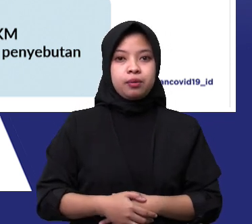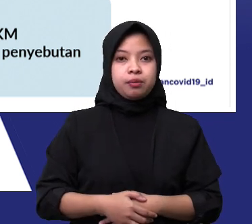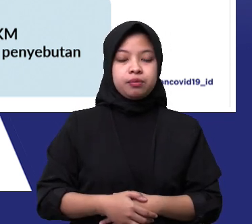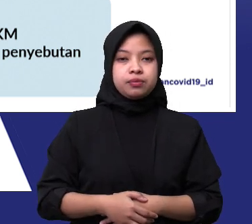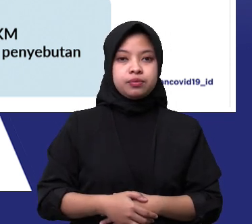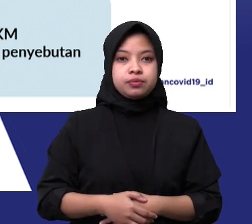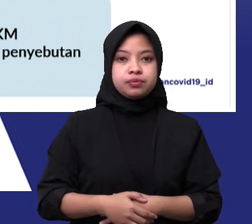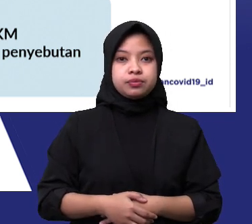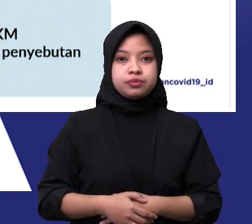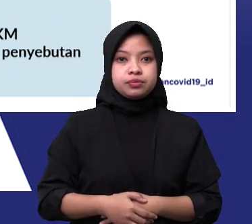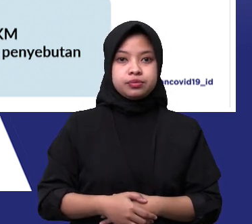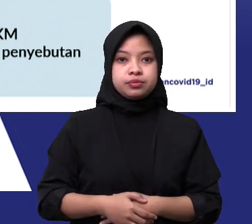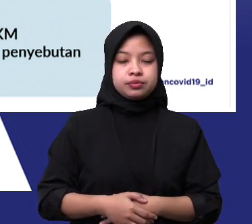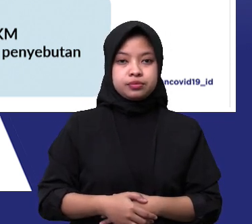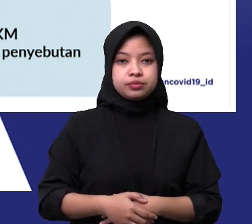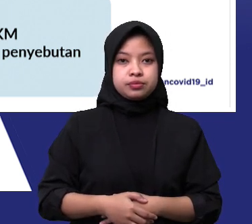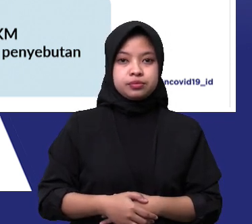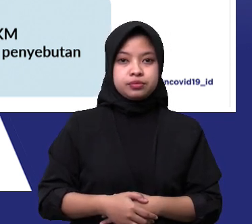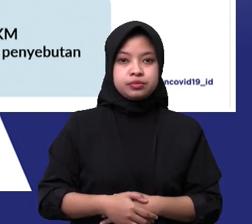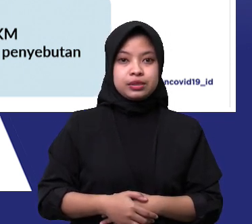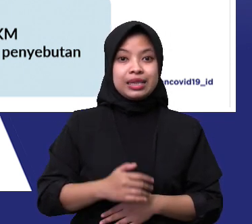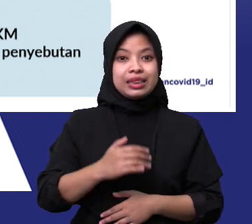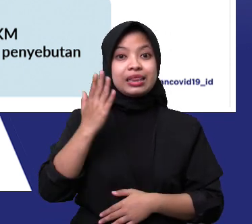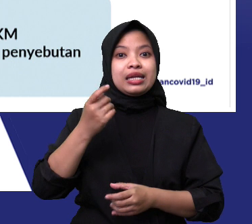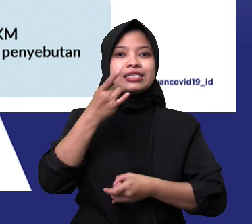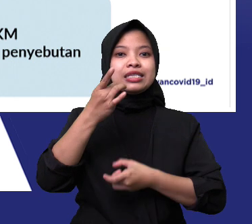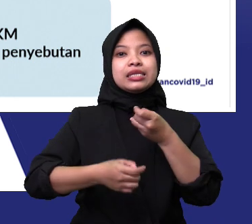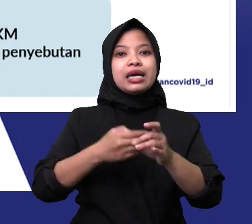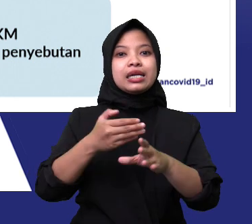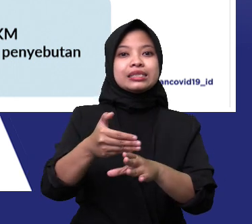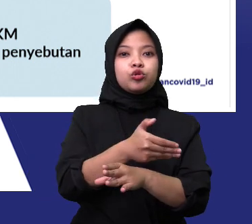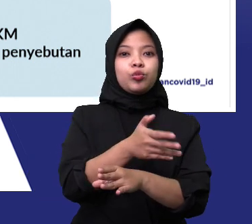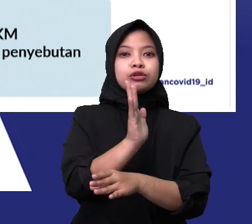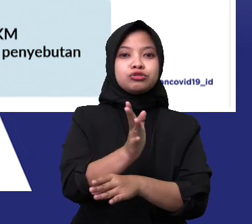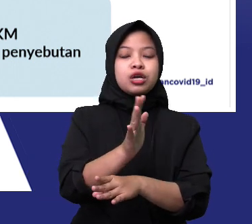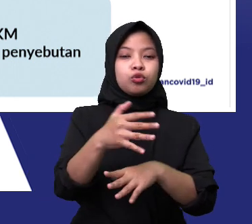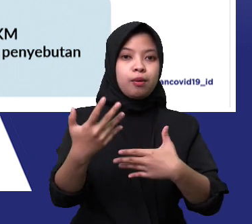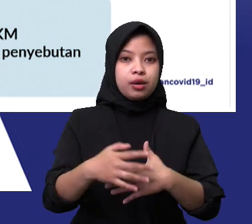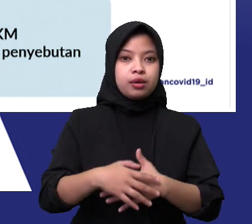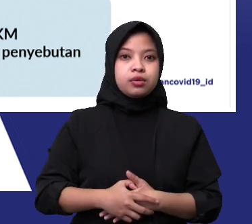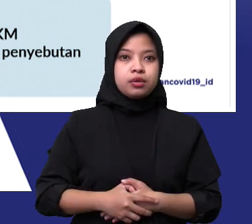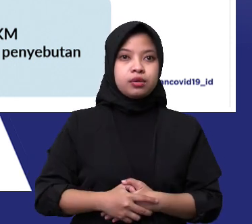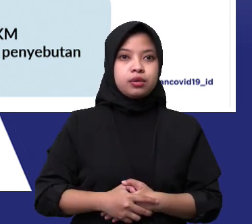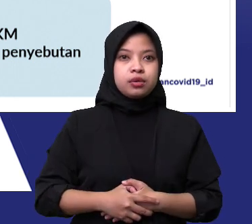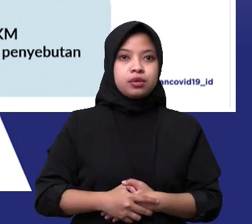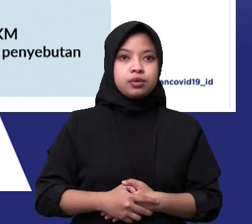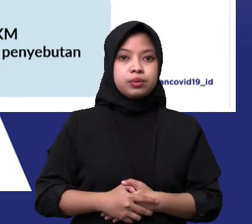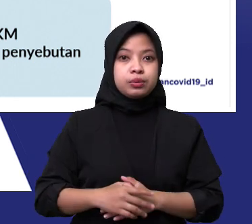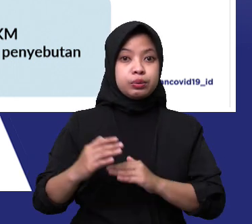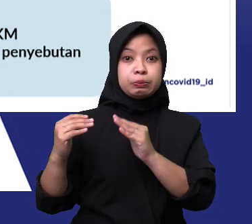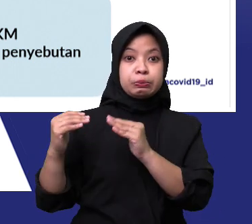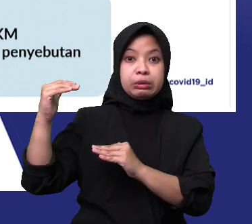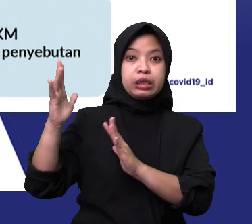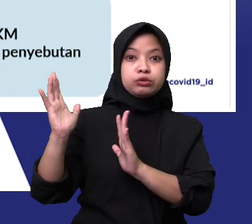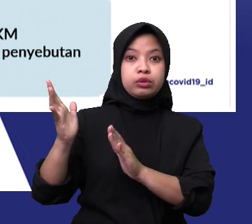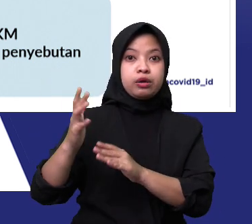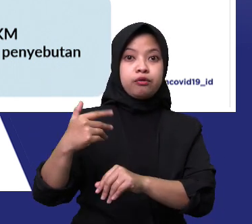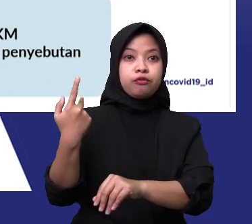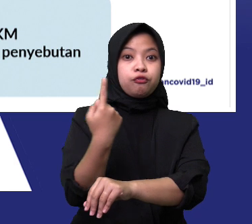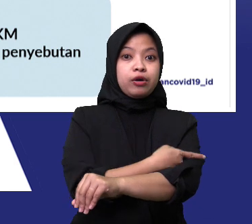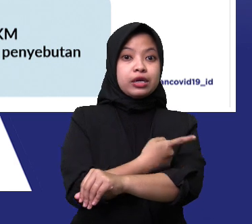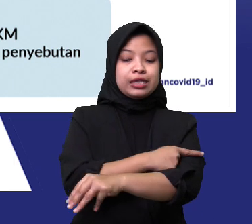real. Sebagaimana yang saya jelaskan sebelumnya, bahwa walau sudah cukup tinggi, cakupan vaksinasi